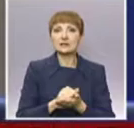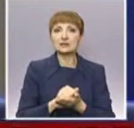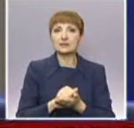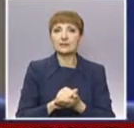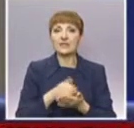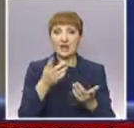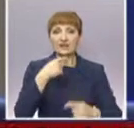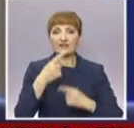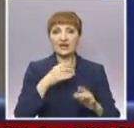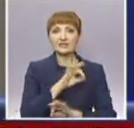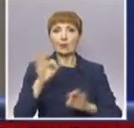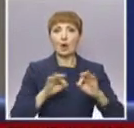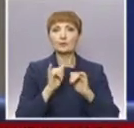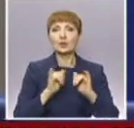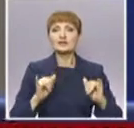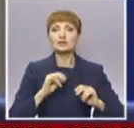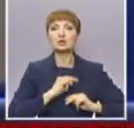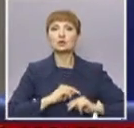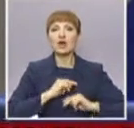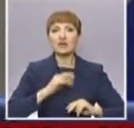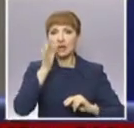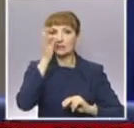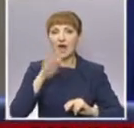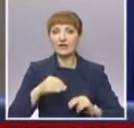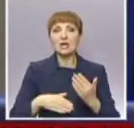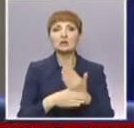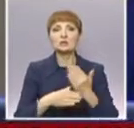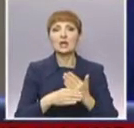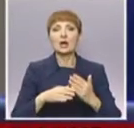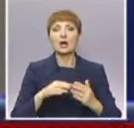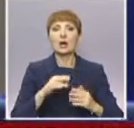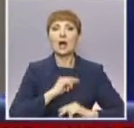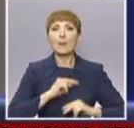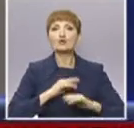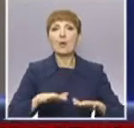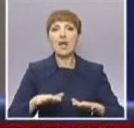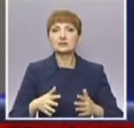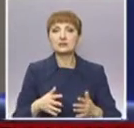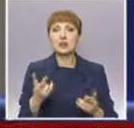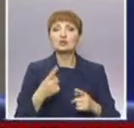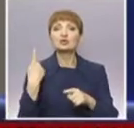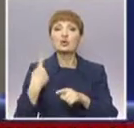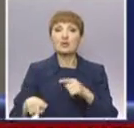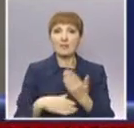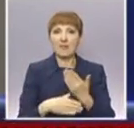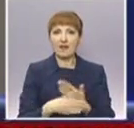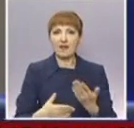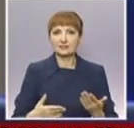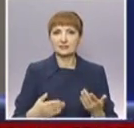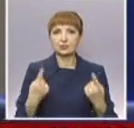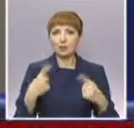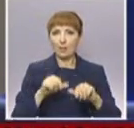что проект по развитию трудовых навыков и стимулированной рабочих мест стимулировать надо другим образом